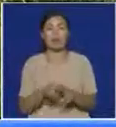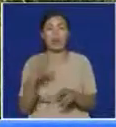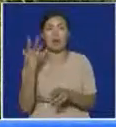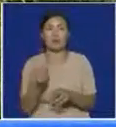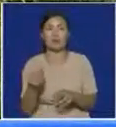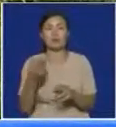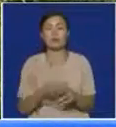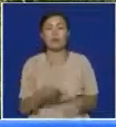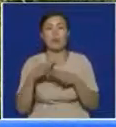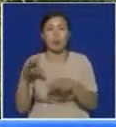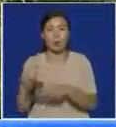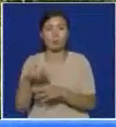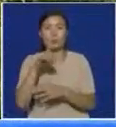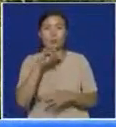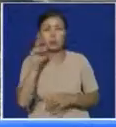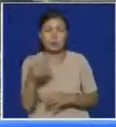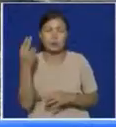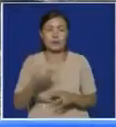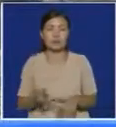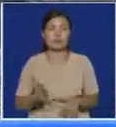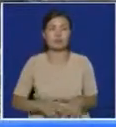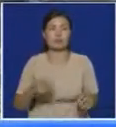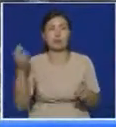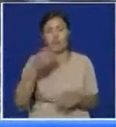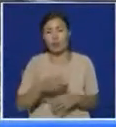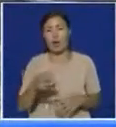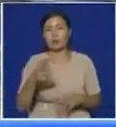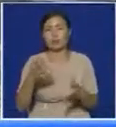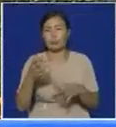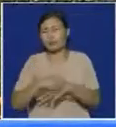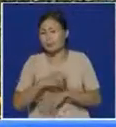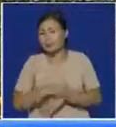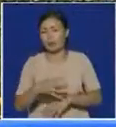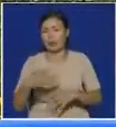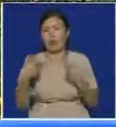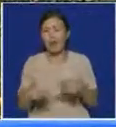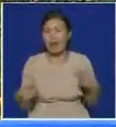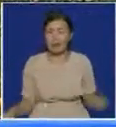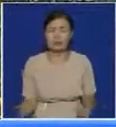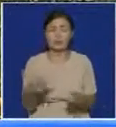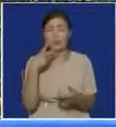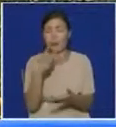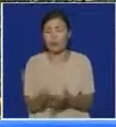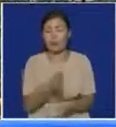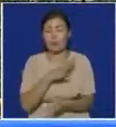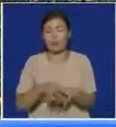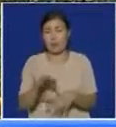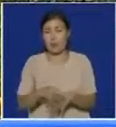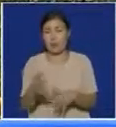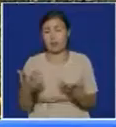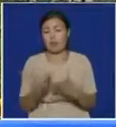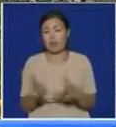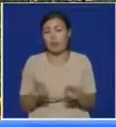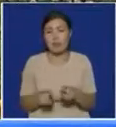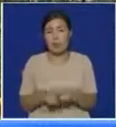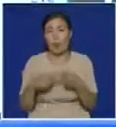сопровождающиеся зудом заложенность носа слезотечения отеки и прежде всего в области рук лица и шеи слизистой оболочки рта